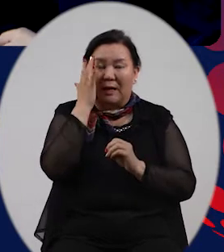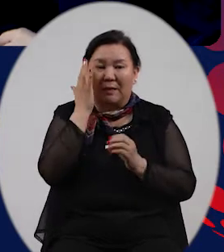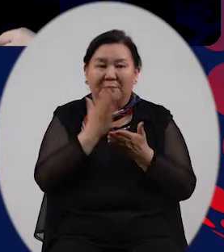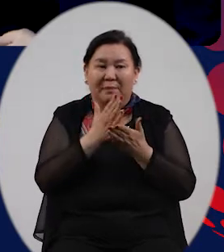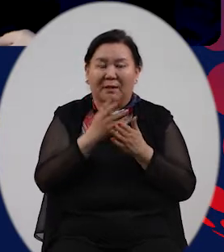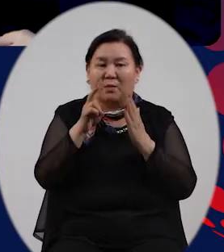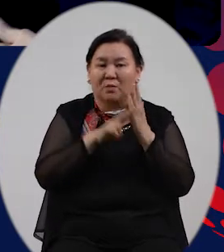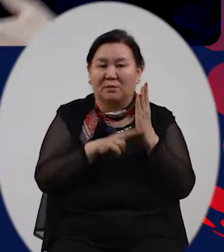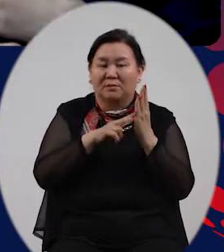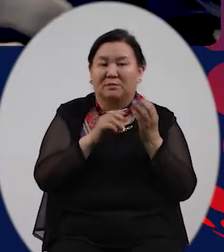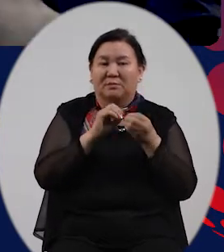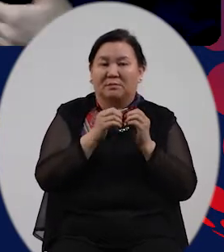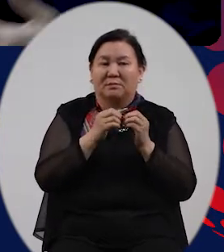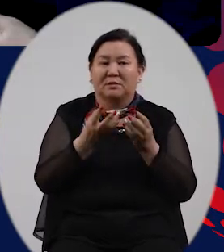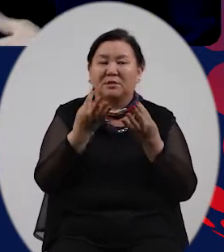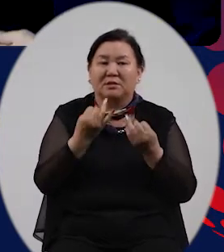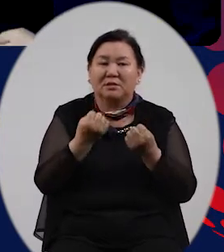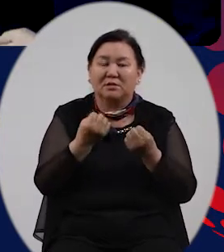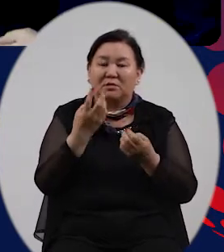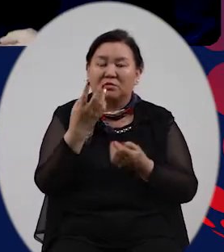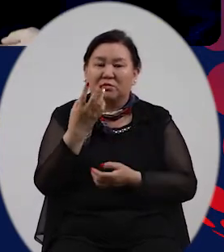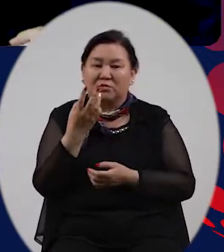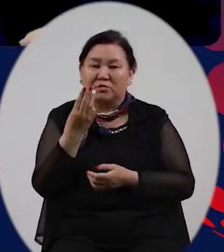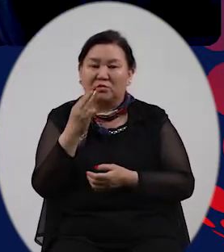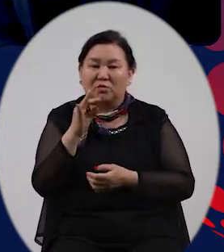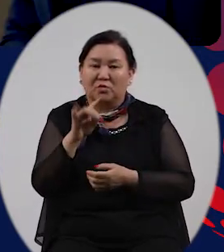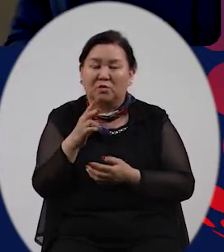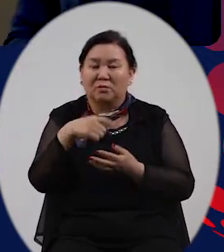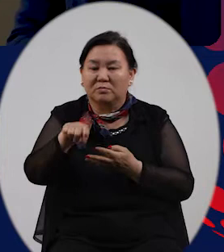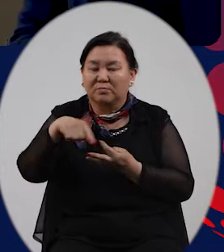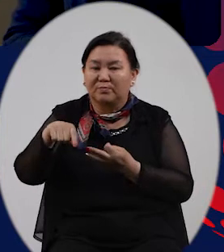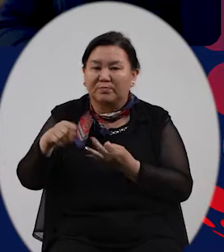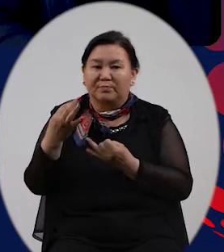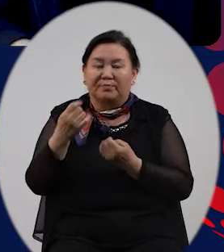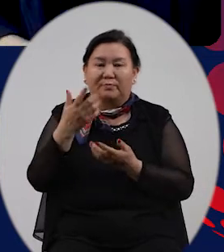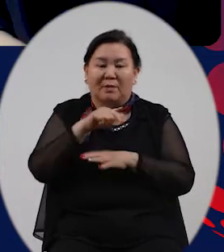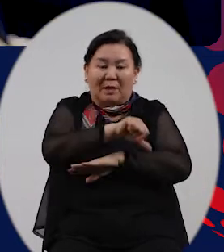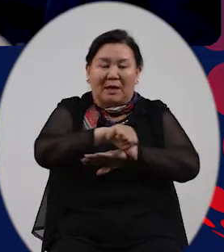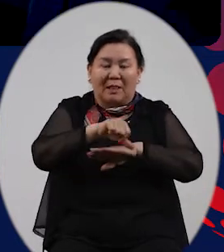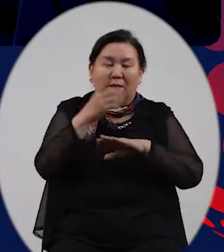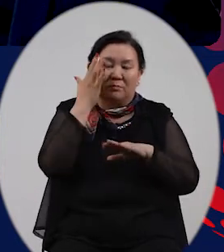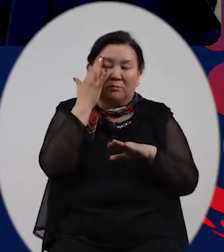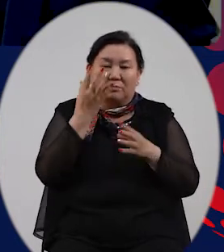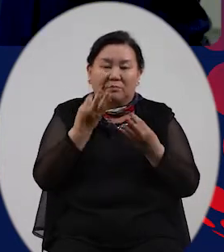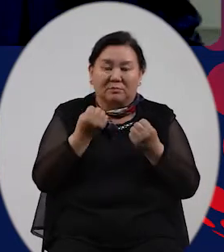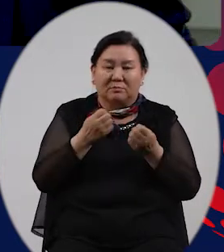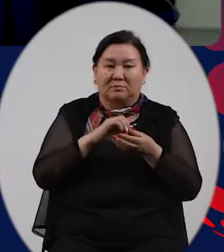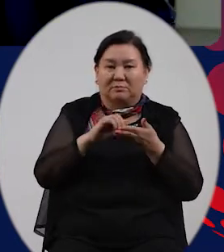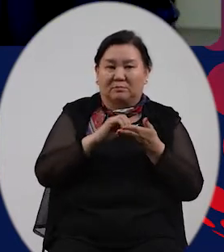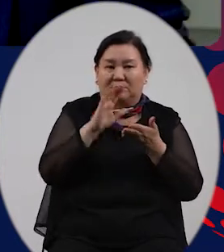Тэгэхээр эндээс бол хэддэг төрлийн одоо үнэлгээгээр энэ бараа бүтээгдэхүүний гайлын үнэлгээ бодогдсон байдгаас хамаарат энэ дээр